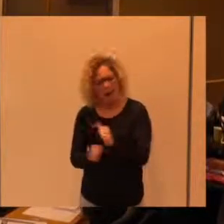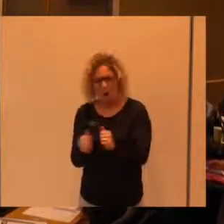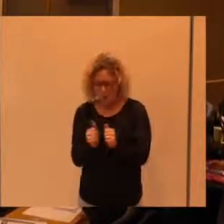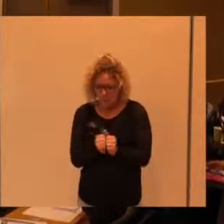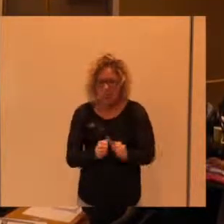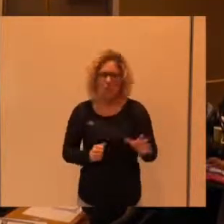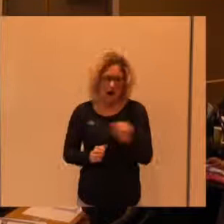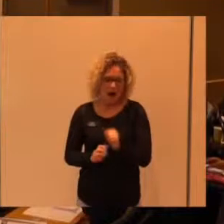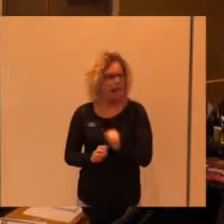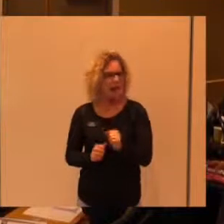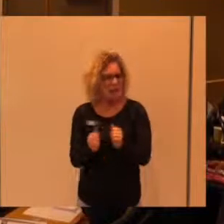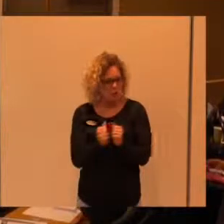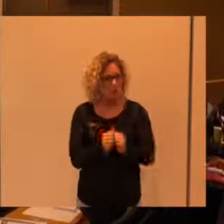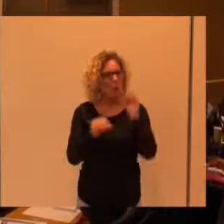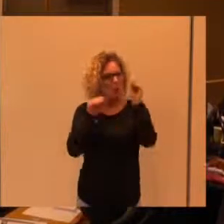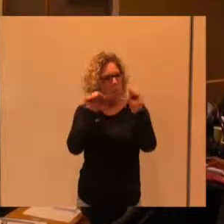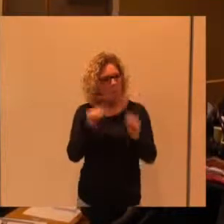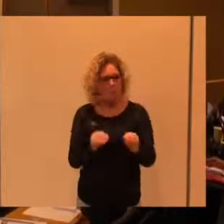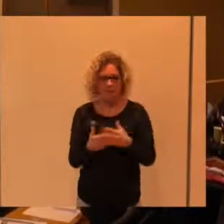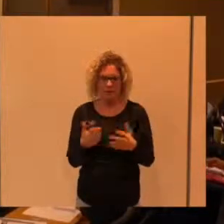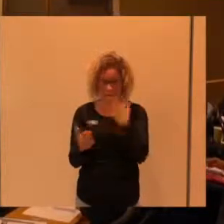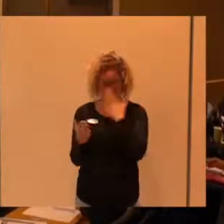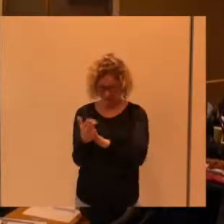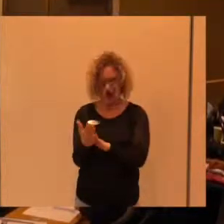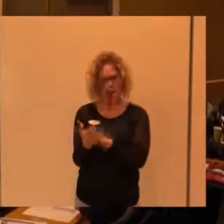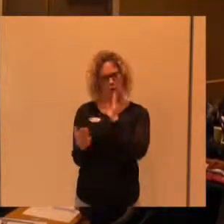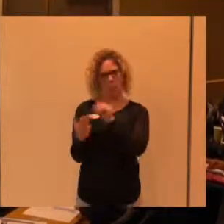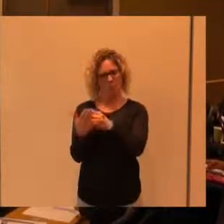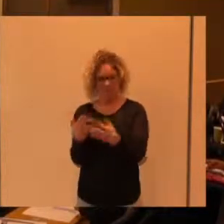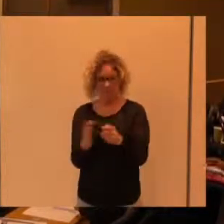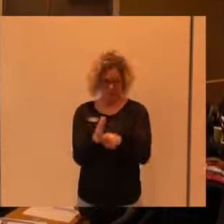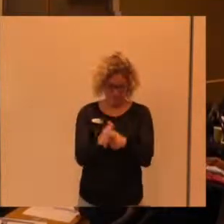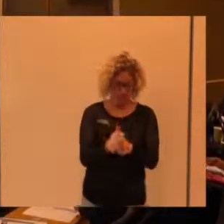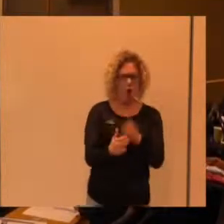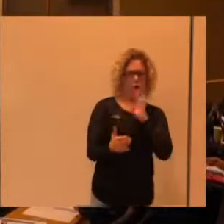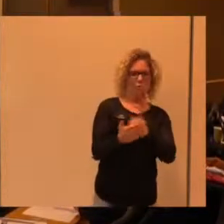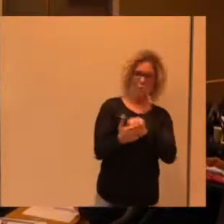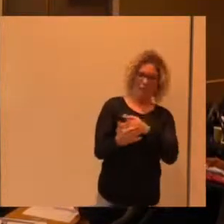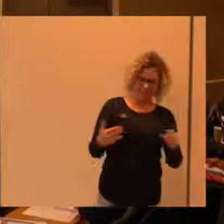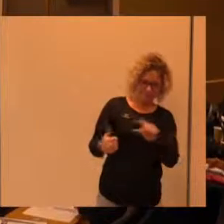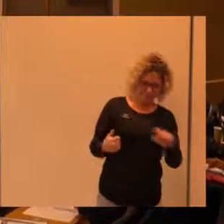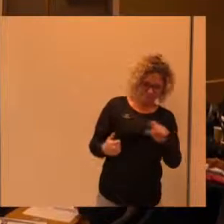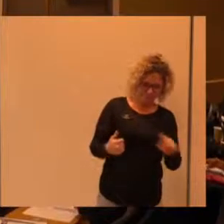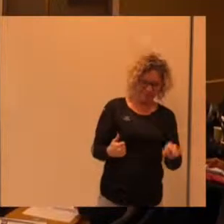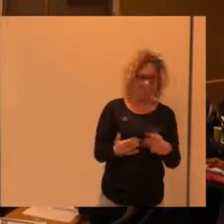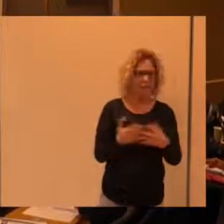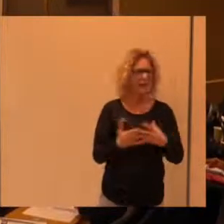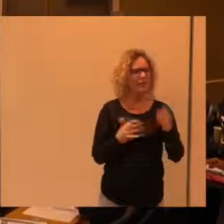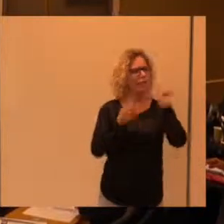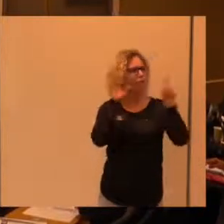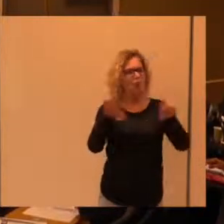ska vara försedd med text. Vi ska förse bilder med text, vi ska förse filmer med textremsor och vi ska hålla på med text